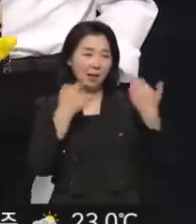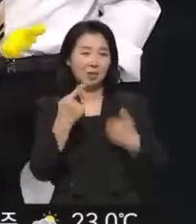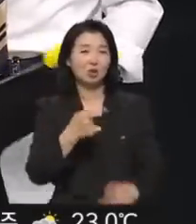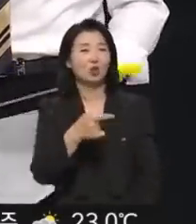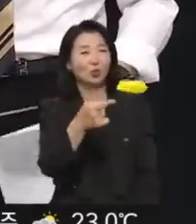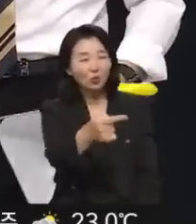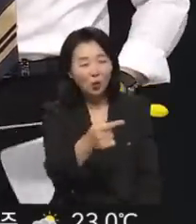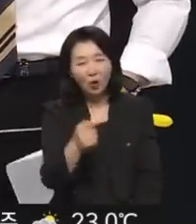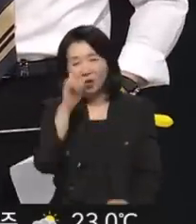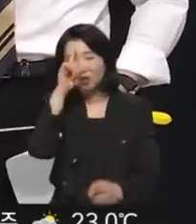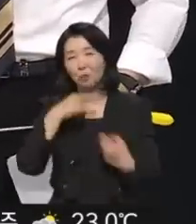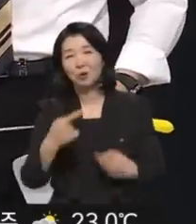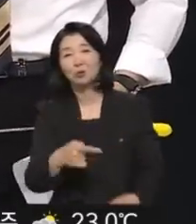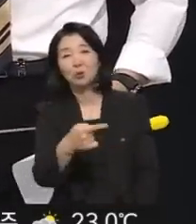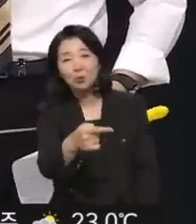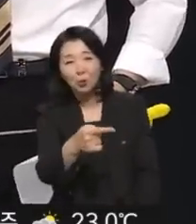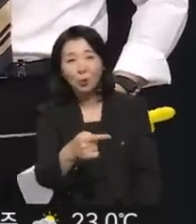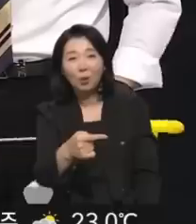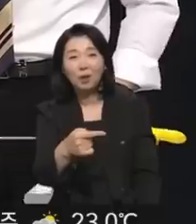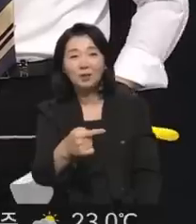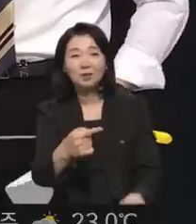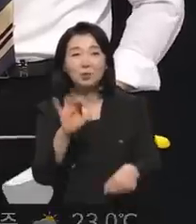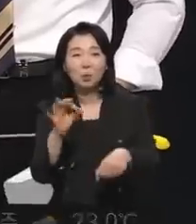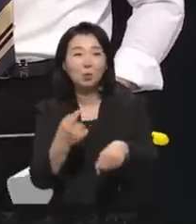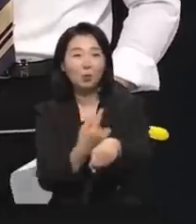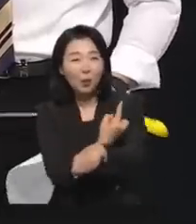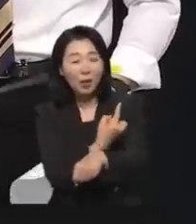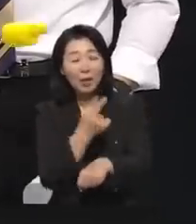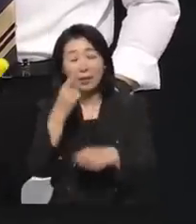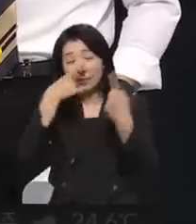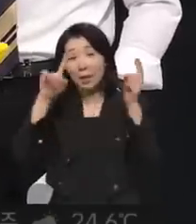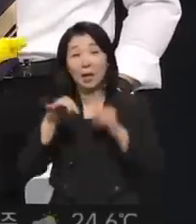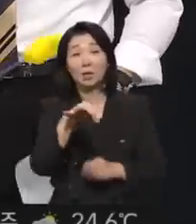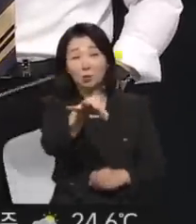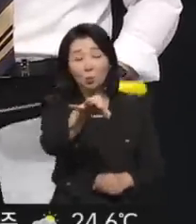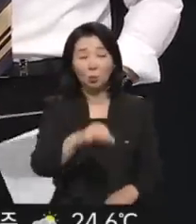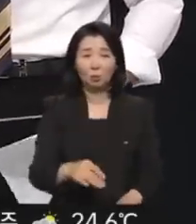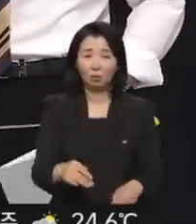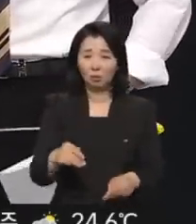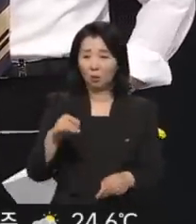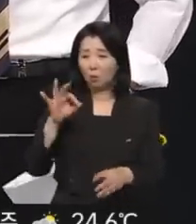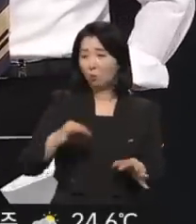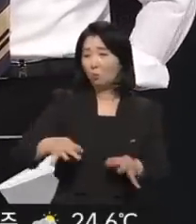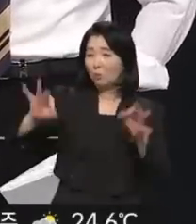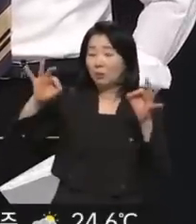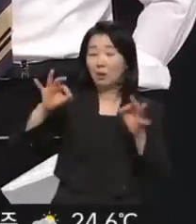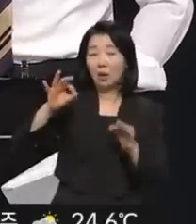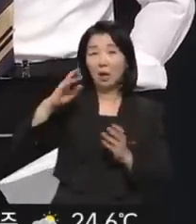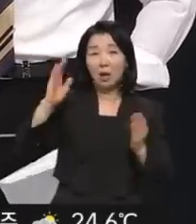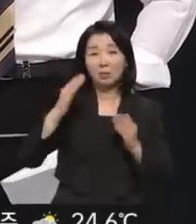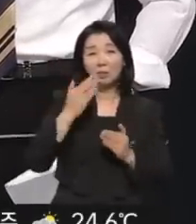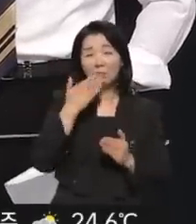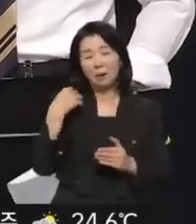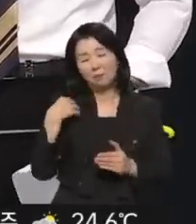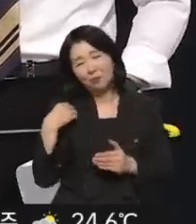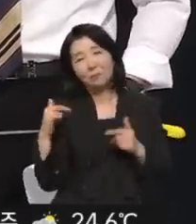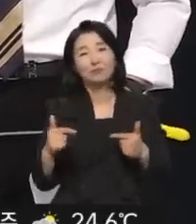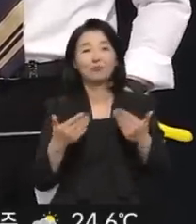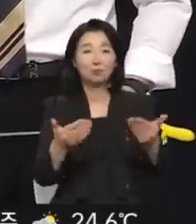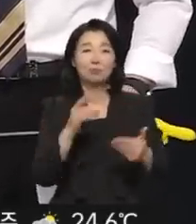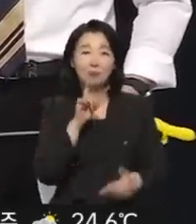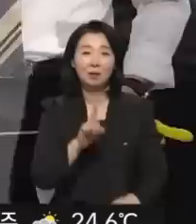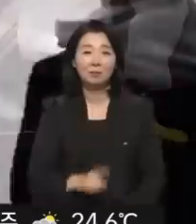하고 이 나머지 차액은 대학이 충당하는 사업인데요. 이 고물가 시대에 학생들 밥값 부담이라도 덜어주겠다는 목표입니다.